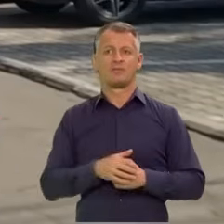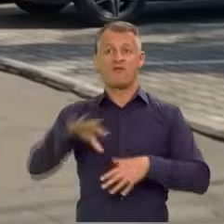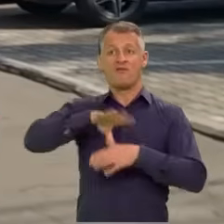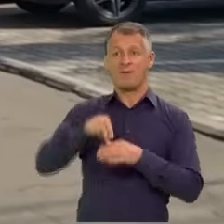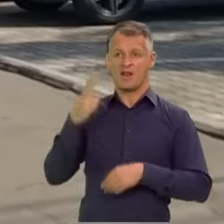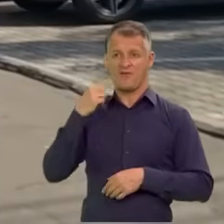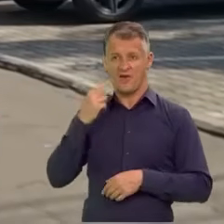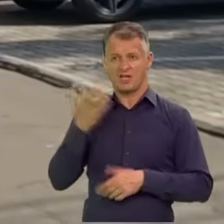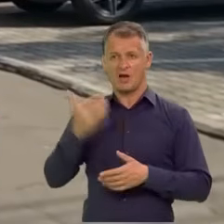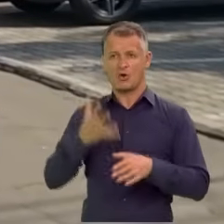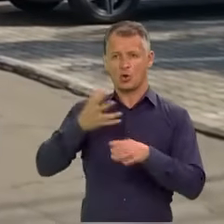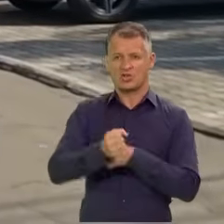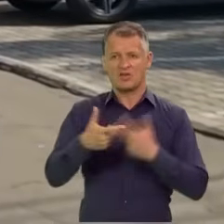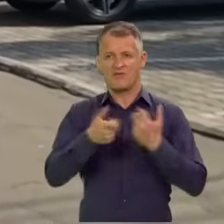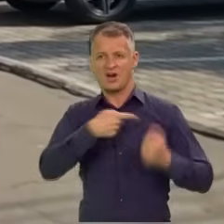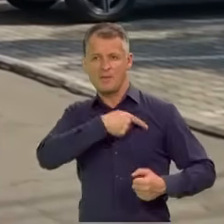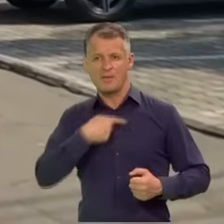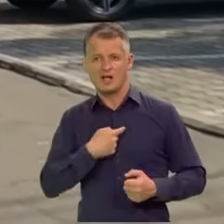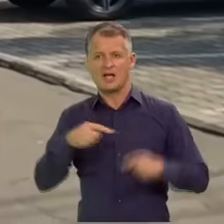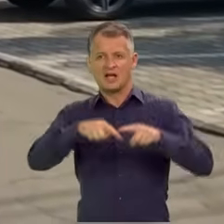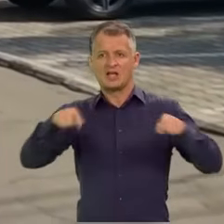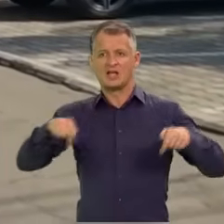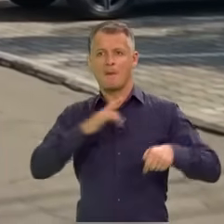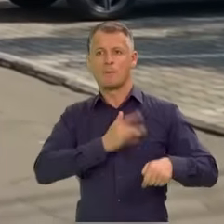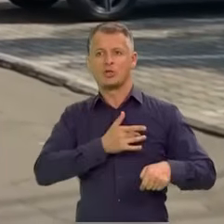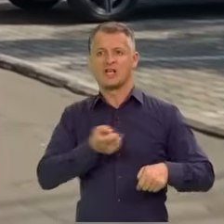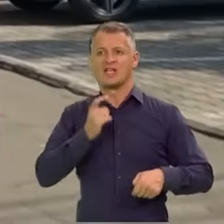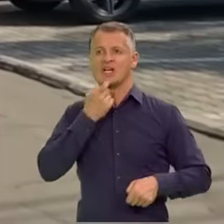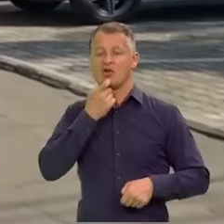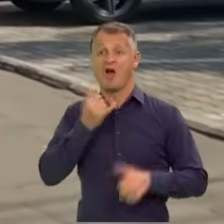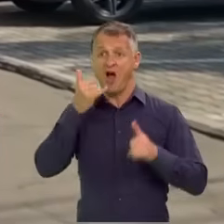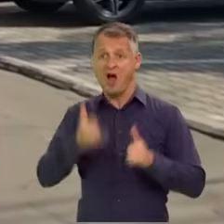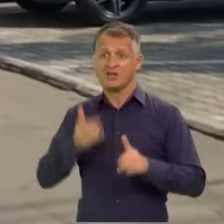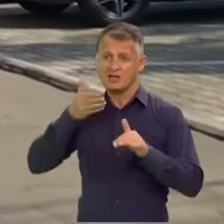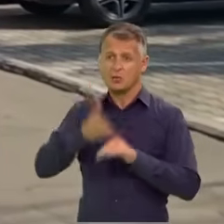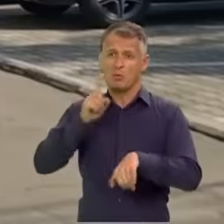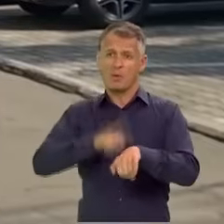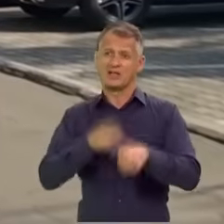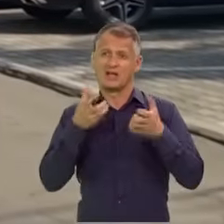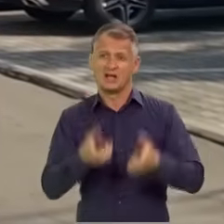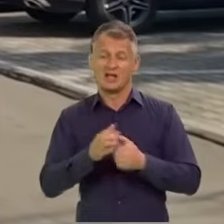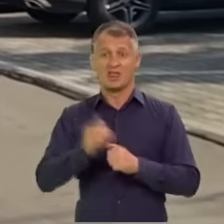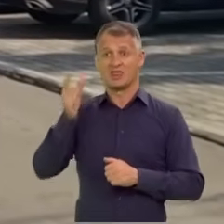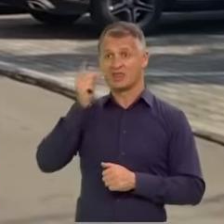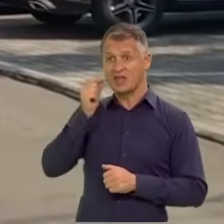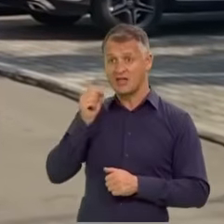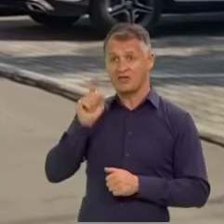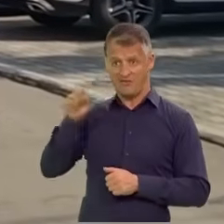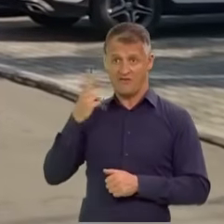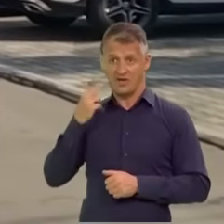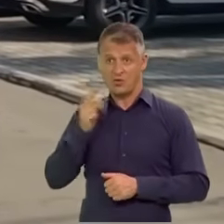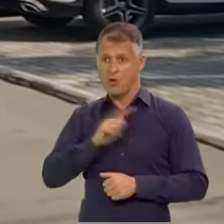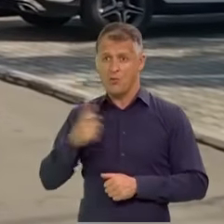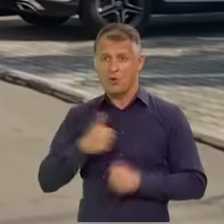Familia fetei, care a fost ucisă fără milă în grădina botanică din Craiova, a trecut astăzi prin momente grele. Tatălui Melis nu și-a putut